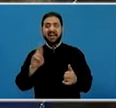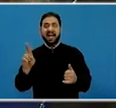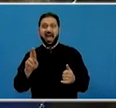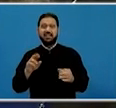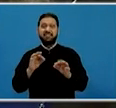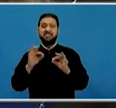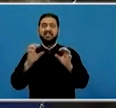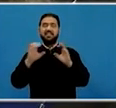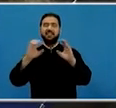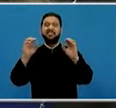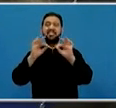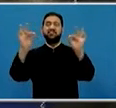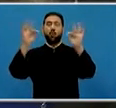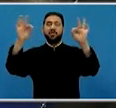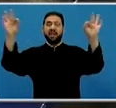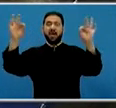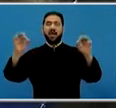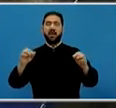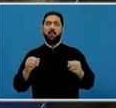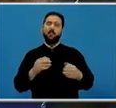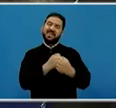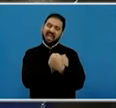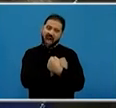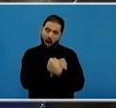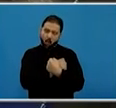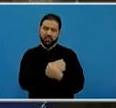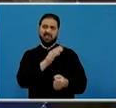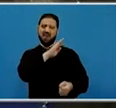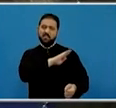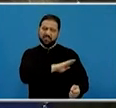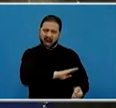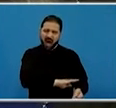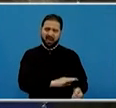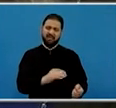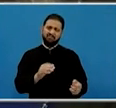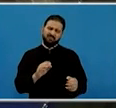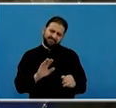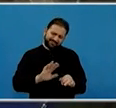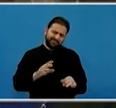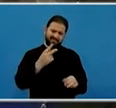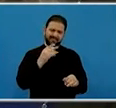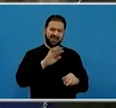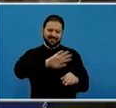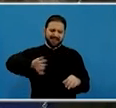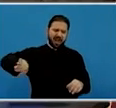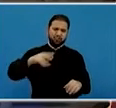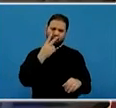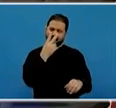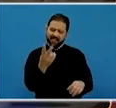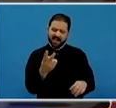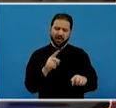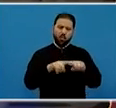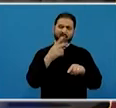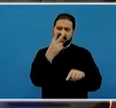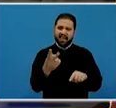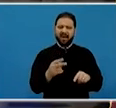dezvolte din ce în ce mai mult pe dragoste. Presupune și multă răbdare, să accepți limitele, neputințele, sau să spunem